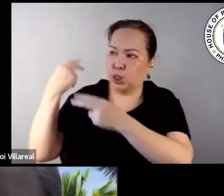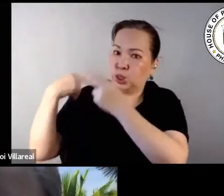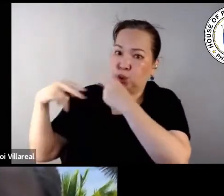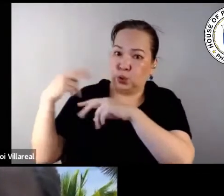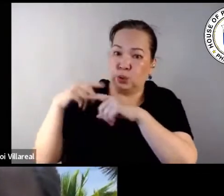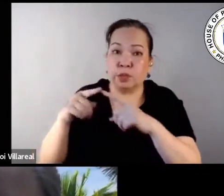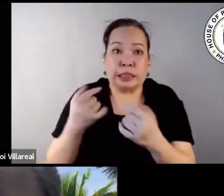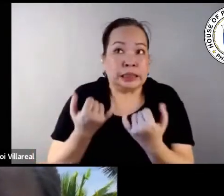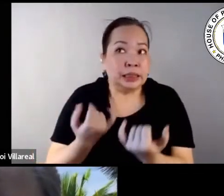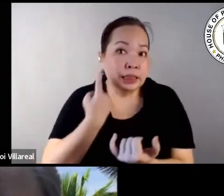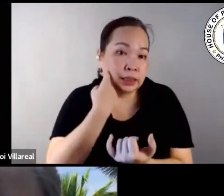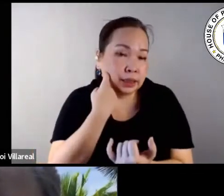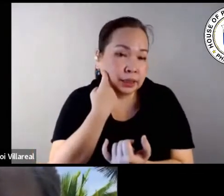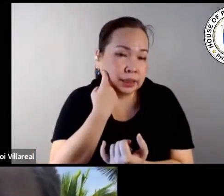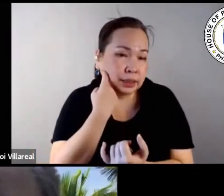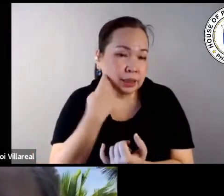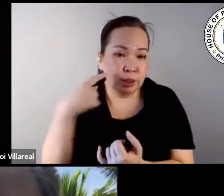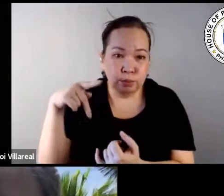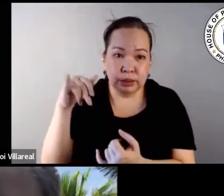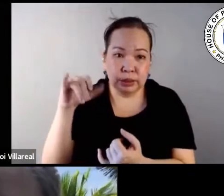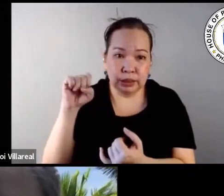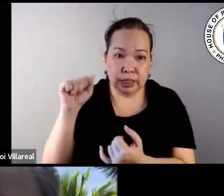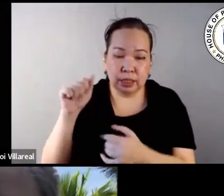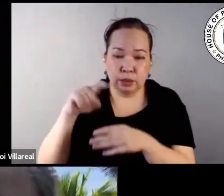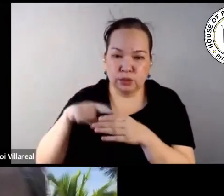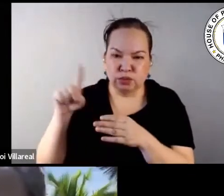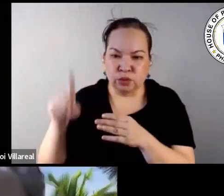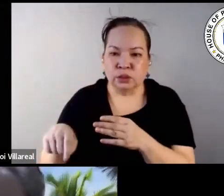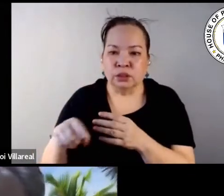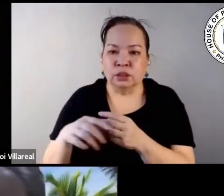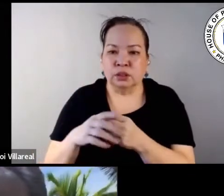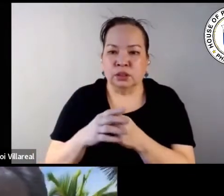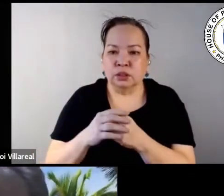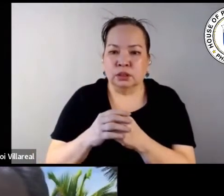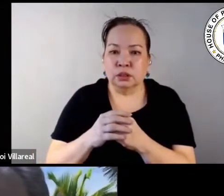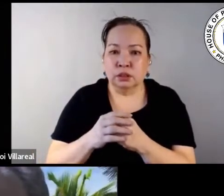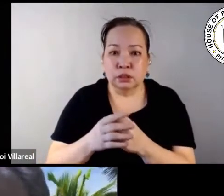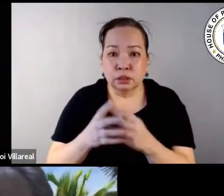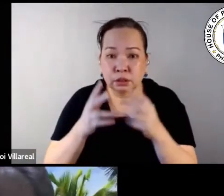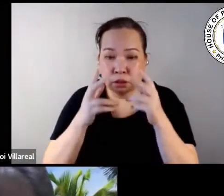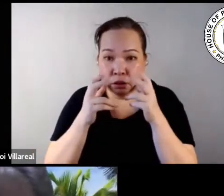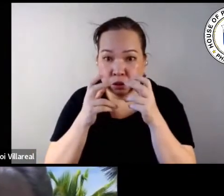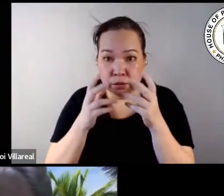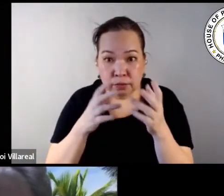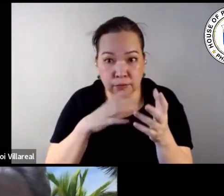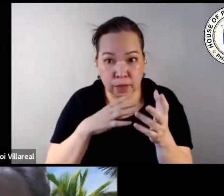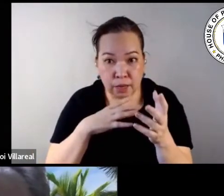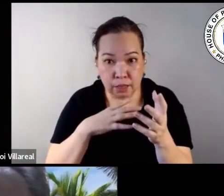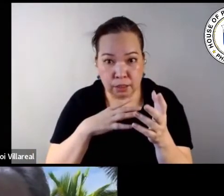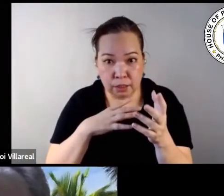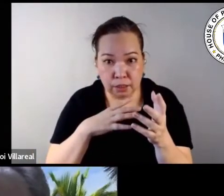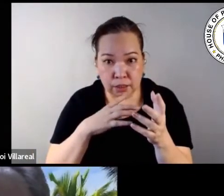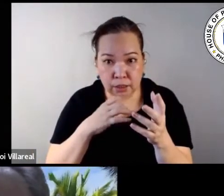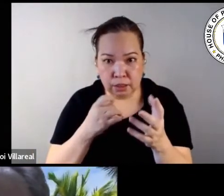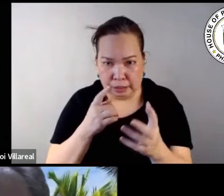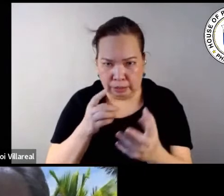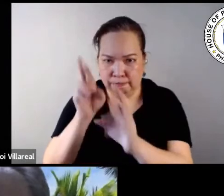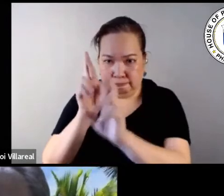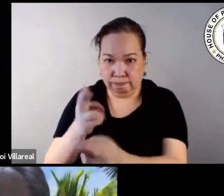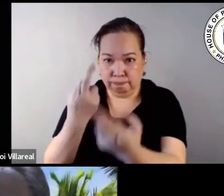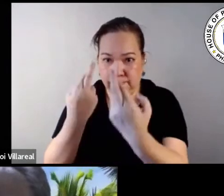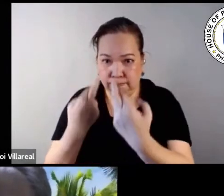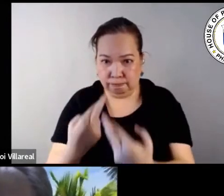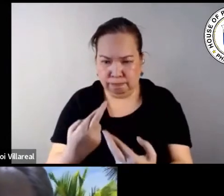itong huling PISA examination. Hindi ba, could we listen to Dr. Nolasco, okay lang po ba? Magrespetuhan tayo.